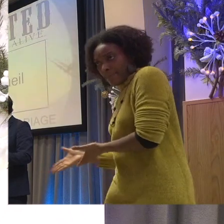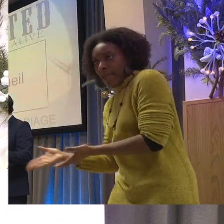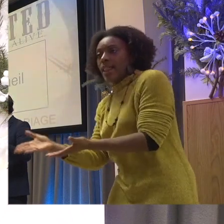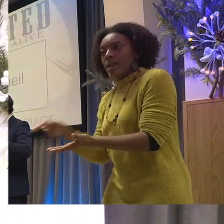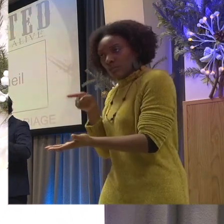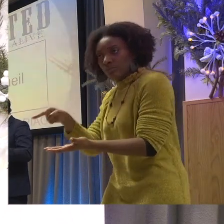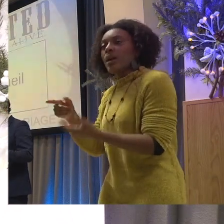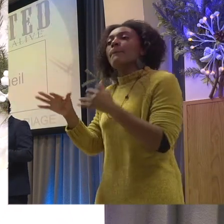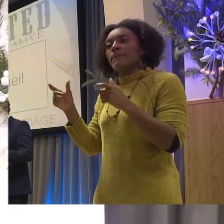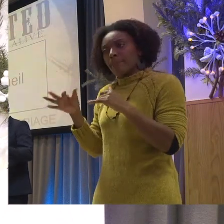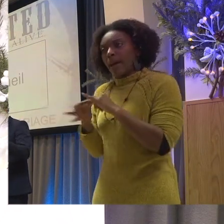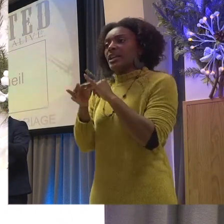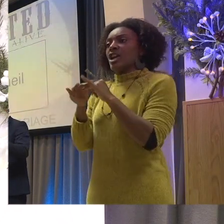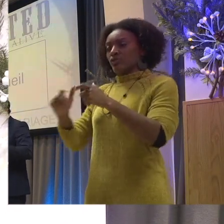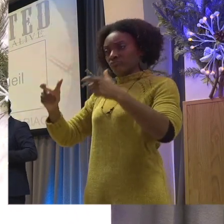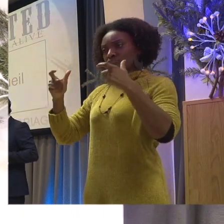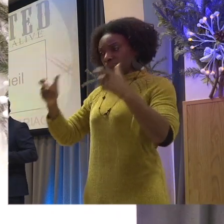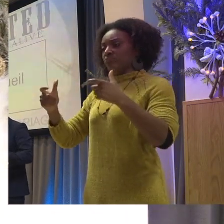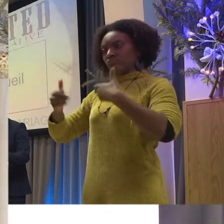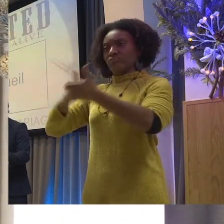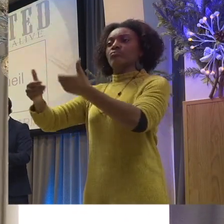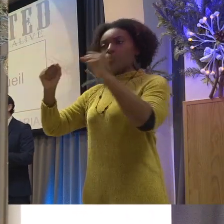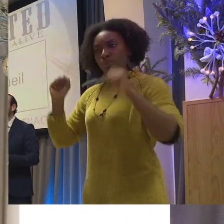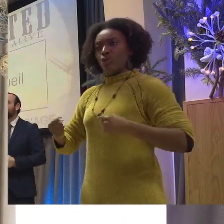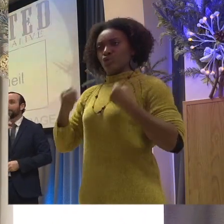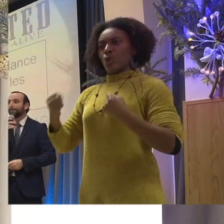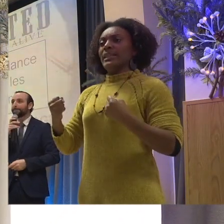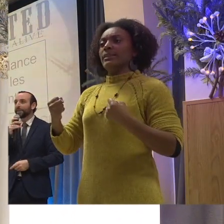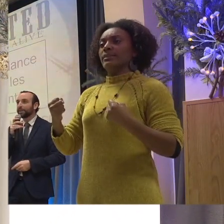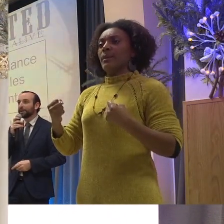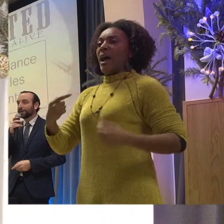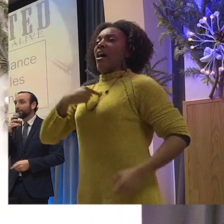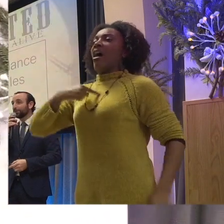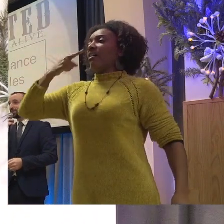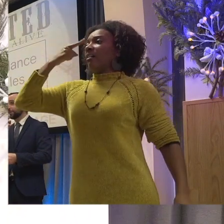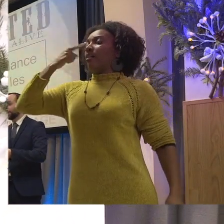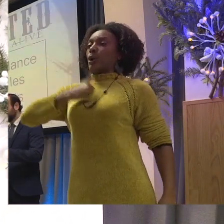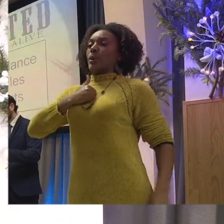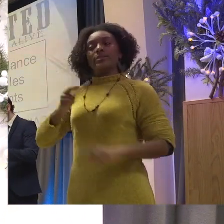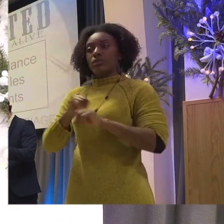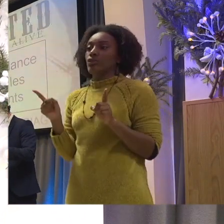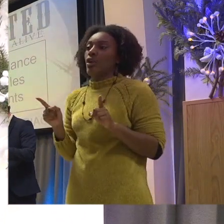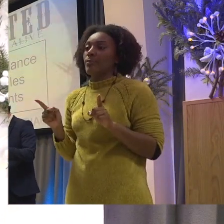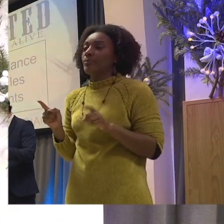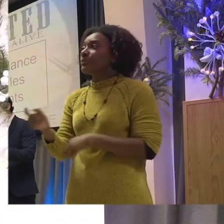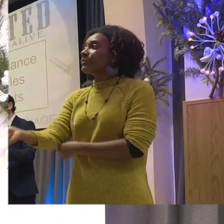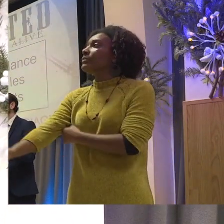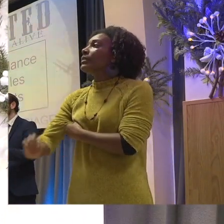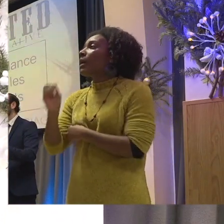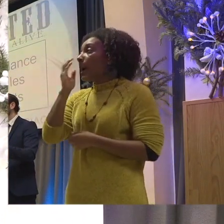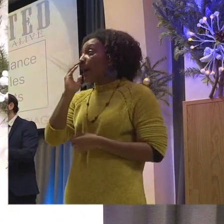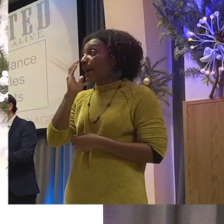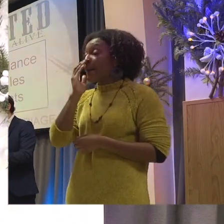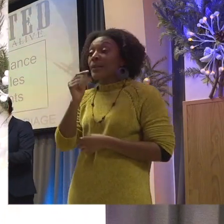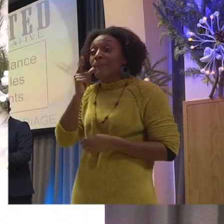Dieu arrache toute racine d'orgueil dans votre couple. Alléluia. La dépendance avec les parents, qu'elle soit